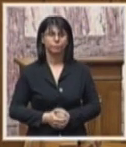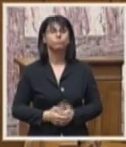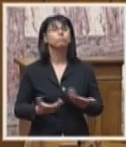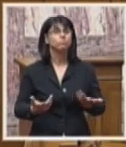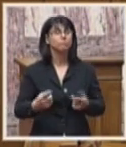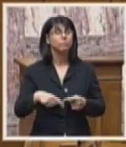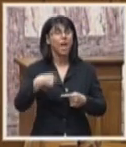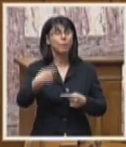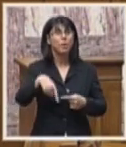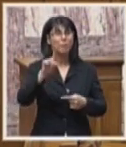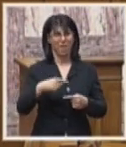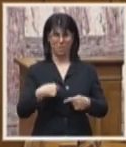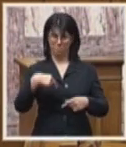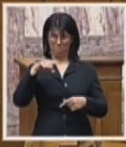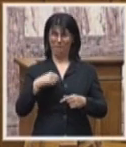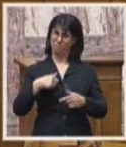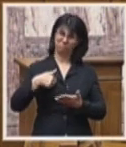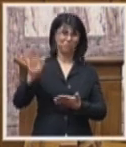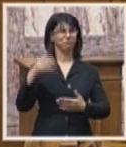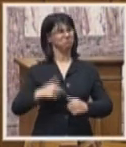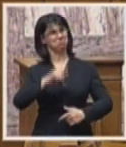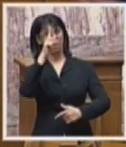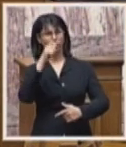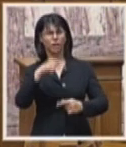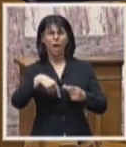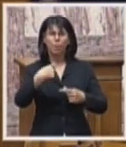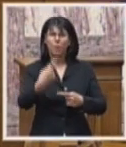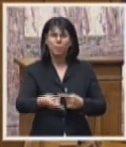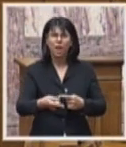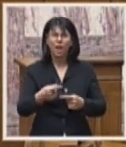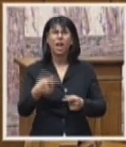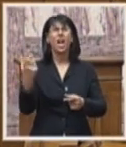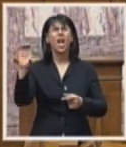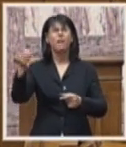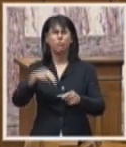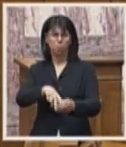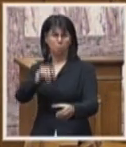Ποια εθνική ανάταση θα αισθανόμασταν την επόμενη μέρα? Που θα φεύγαμε από το ευρώ.